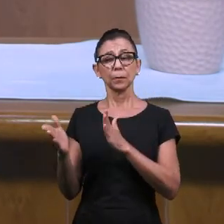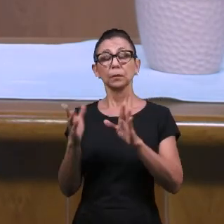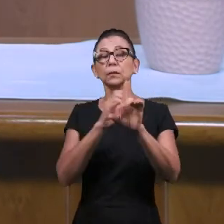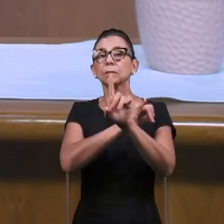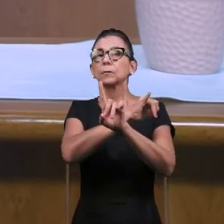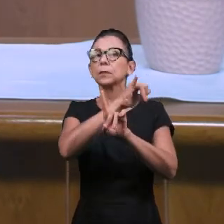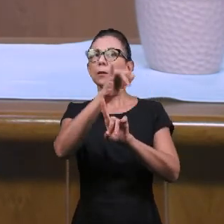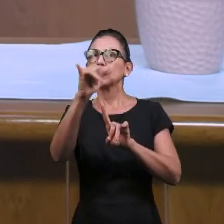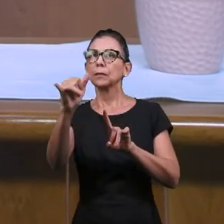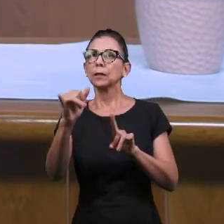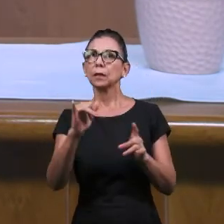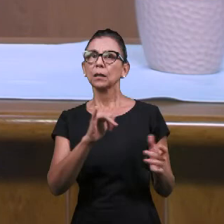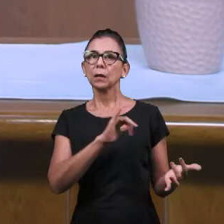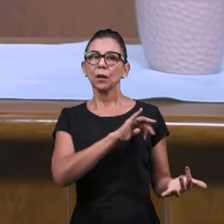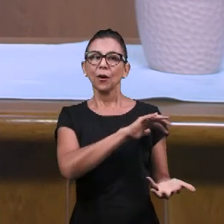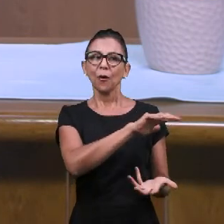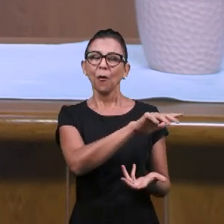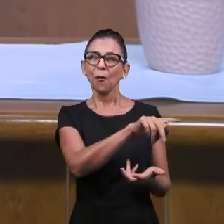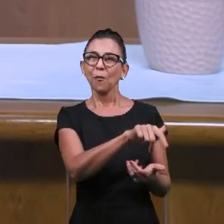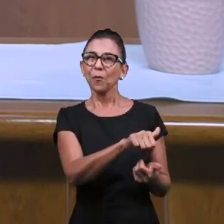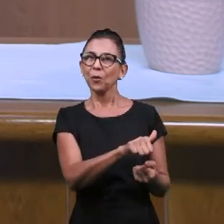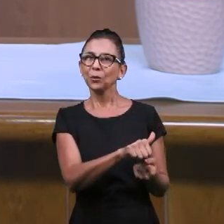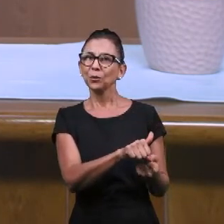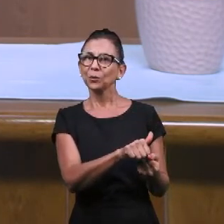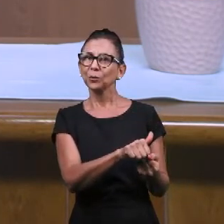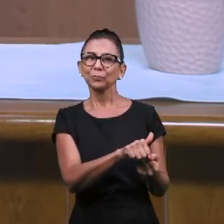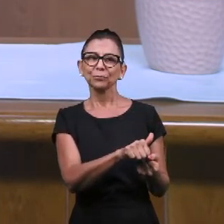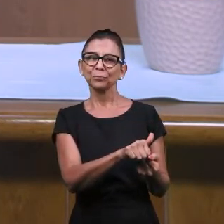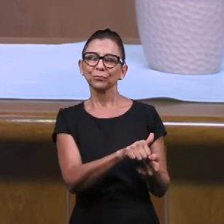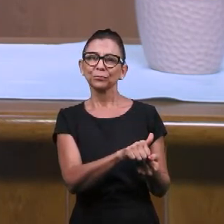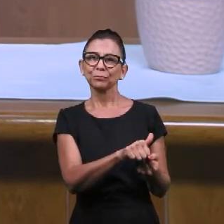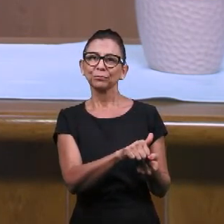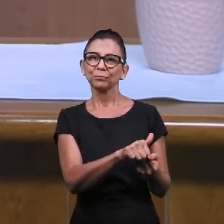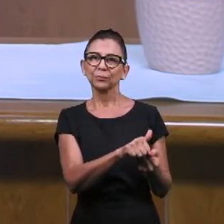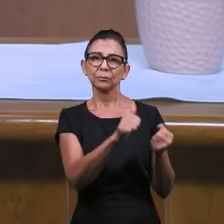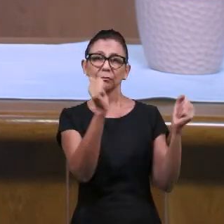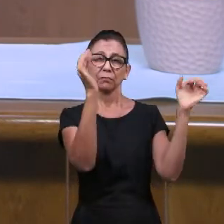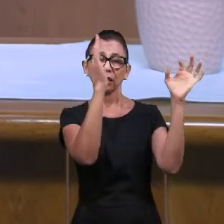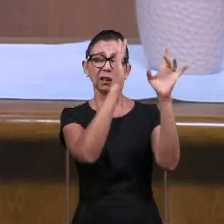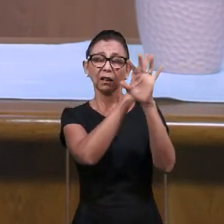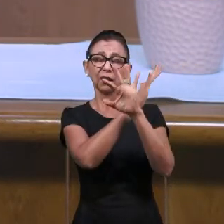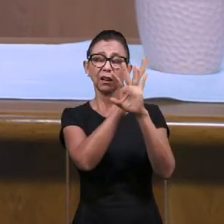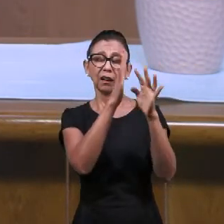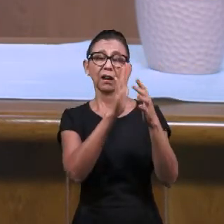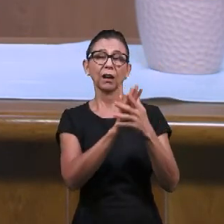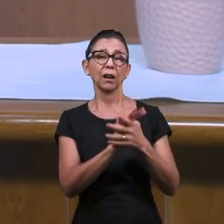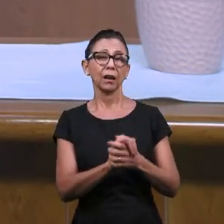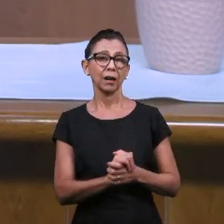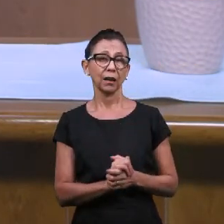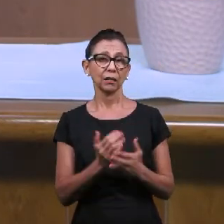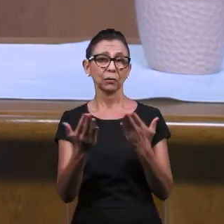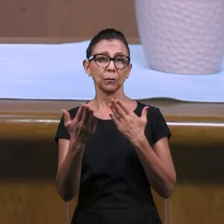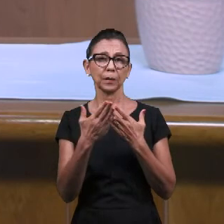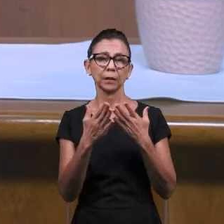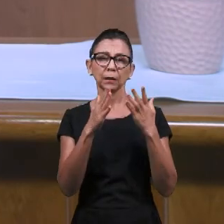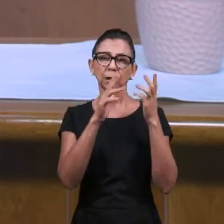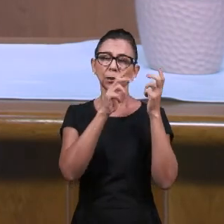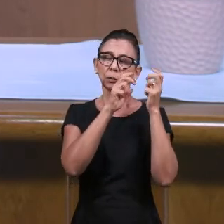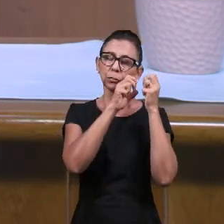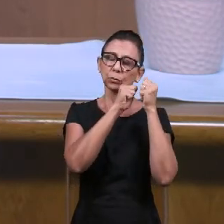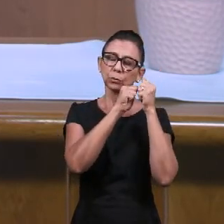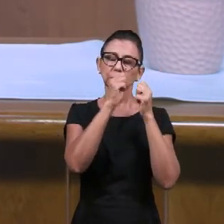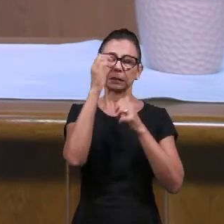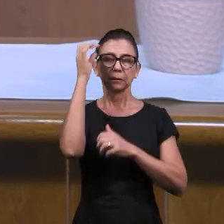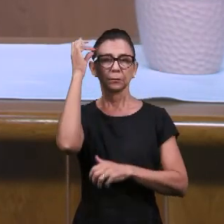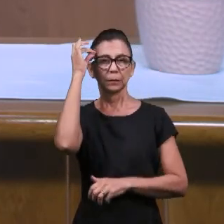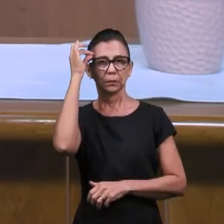хорошо об этом рассказал, потому что он говорил о пророческом времени. которые